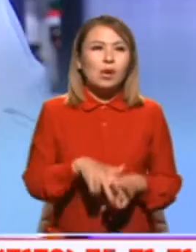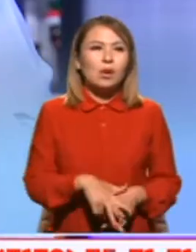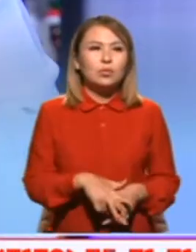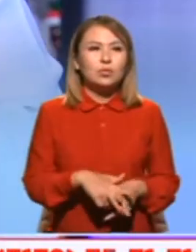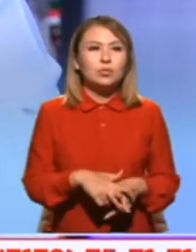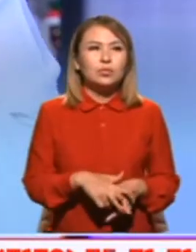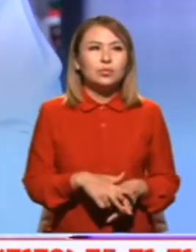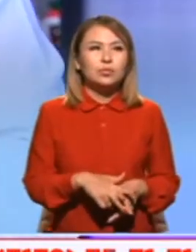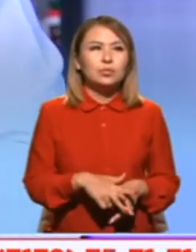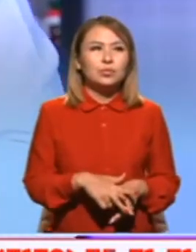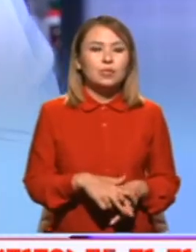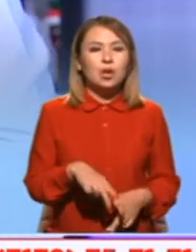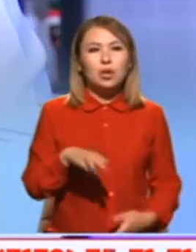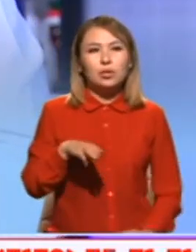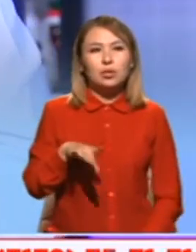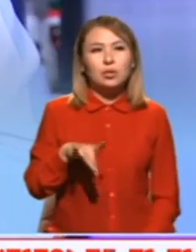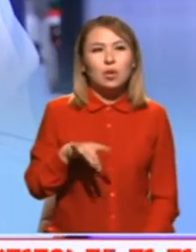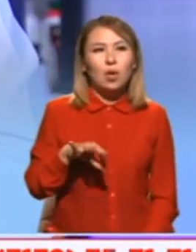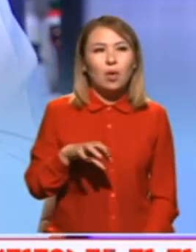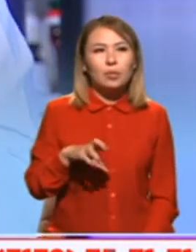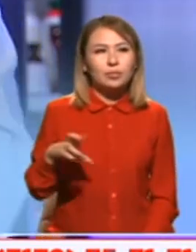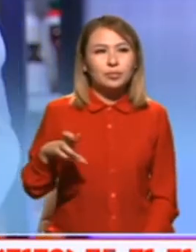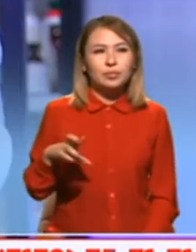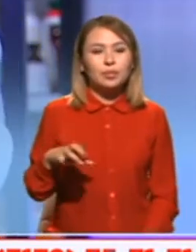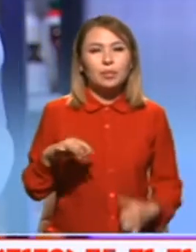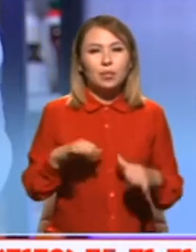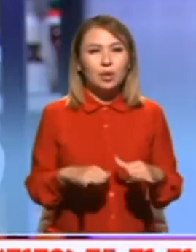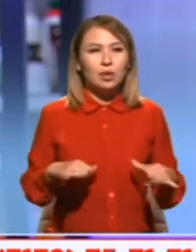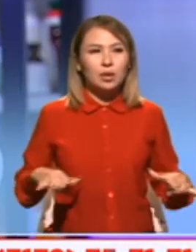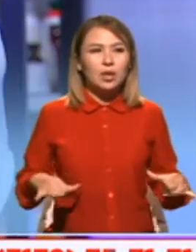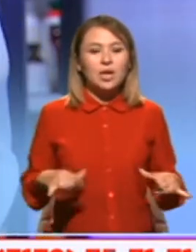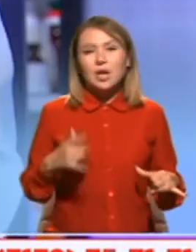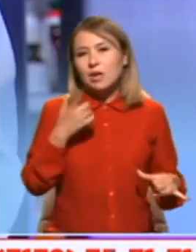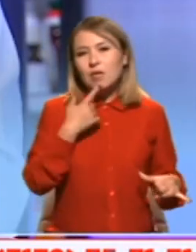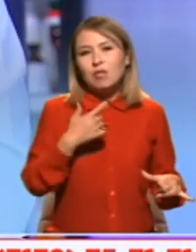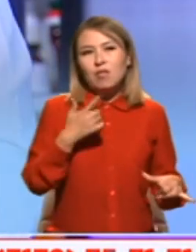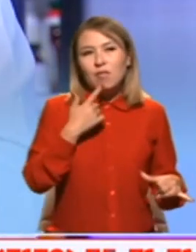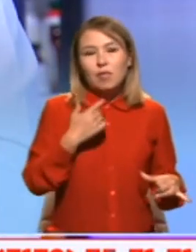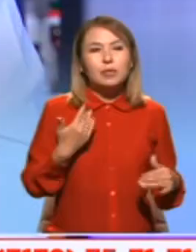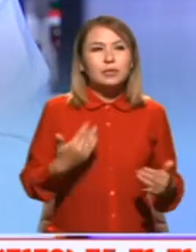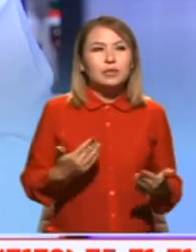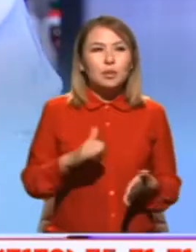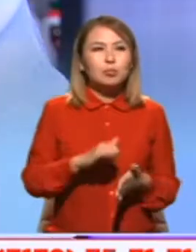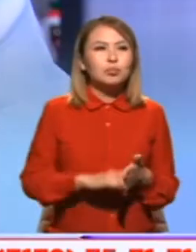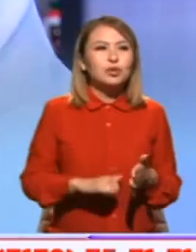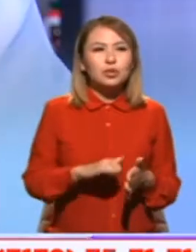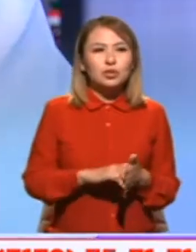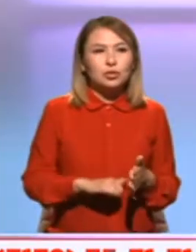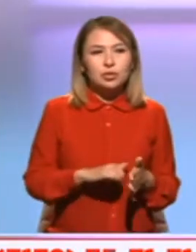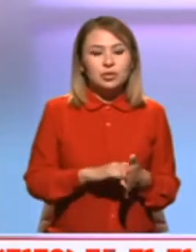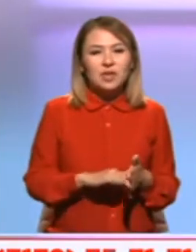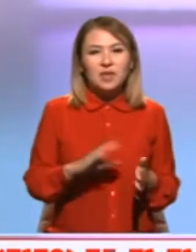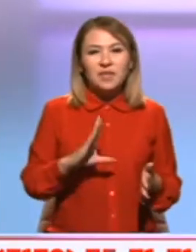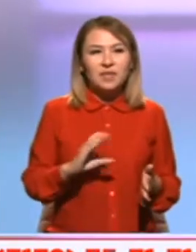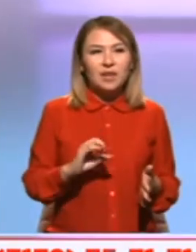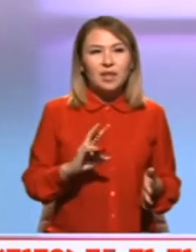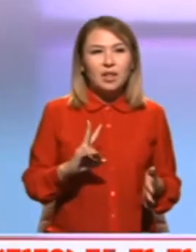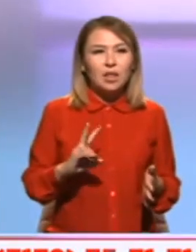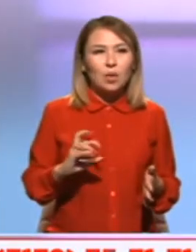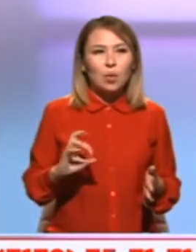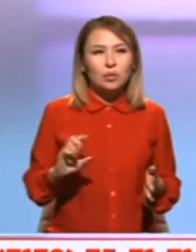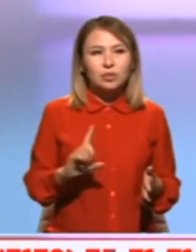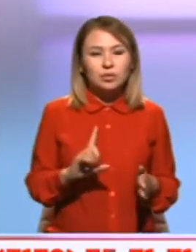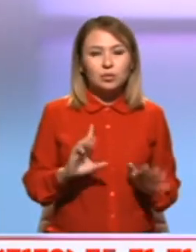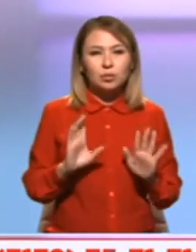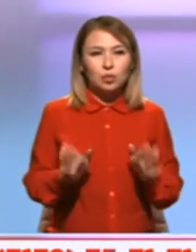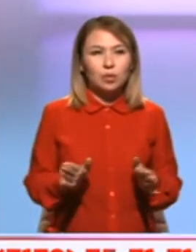яғни және тромбтардың пайда болуы нәтижесінен қанның регуляциясы көбінесе бұл причина негізі венозды қан тамырларда әсерінен